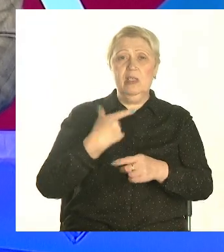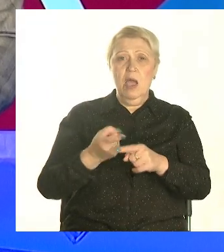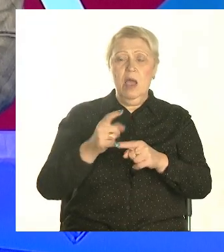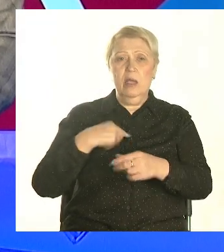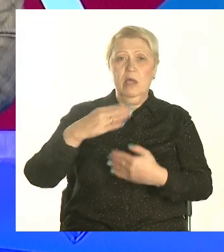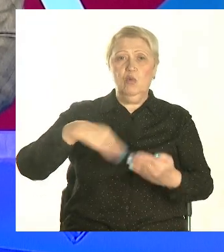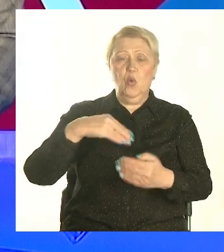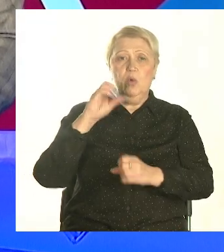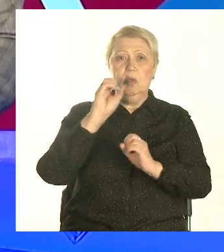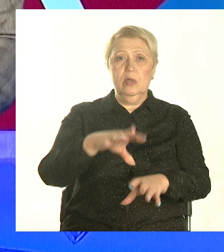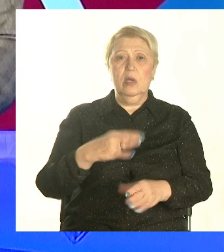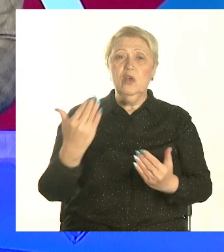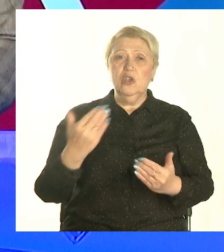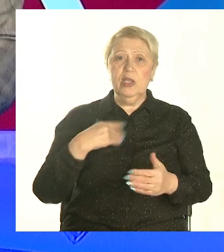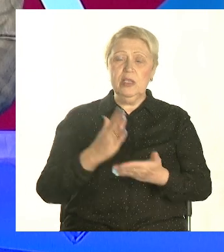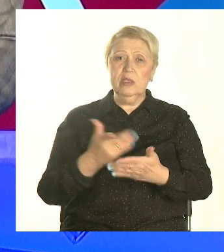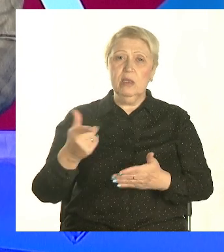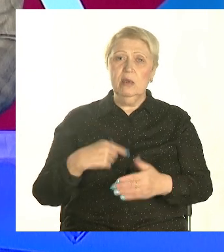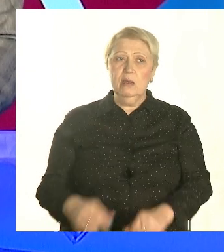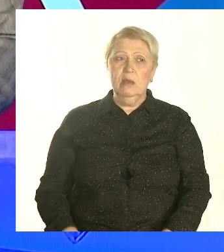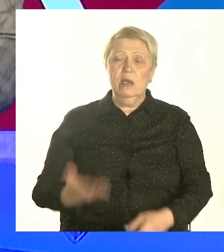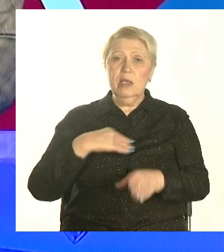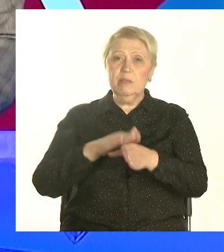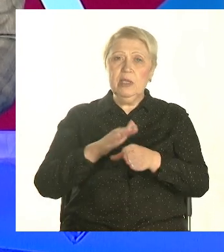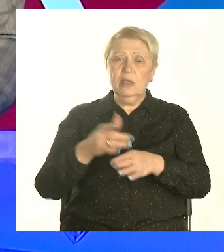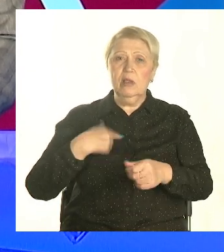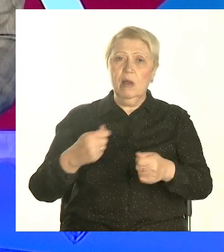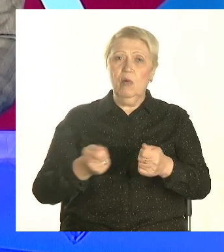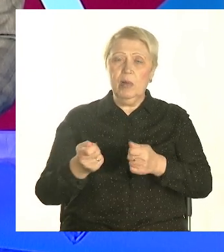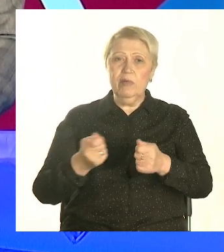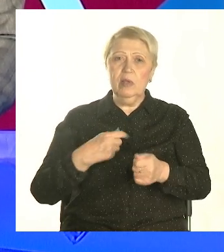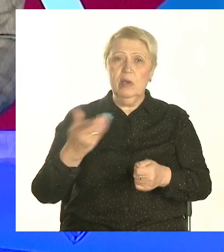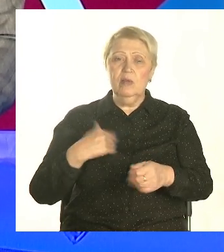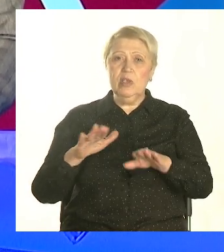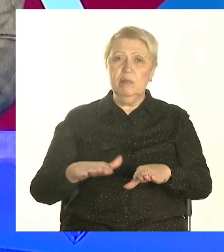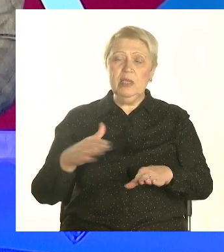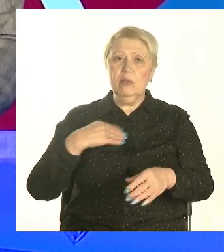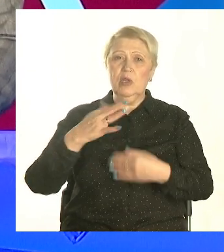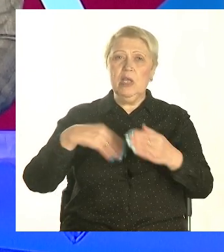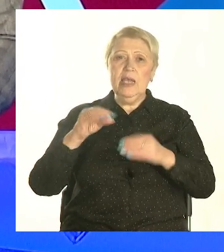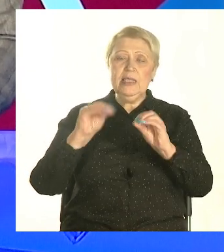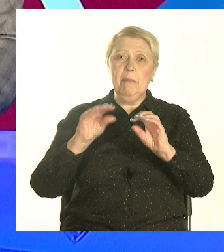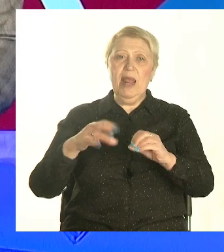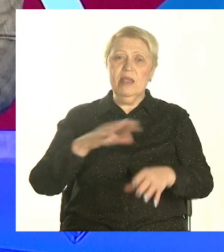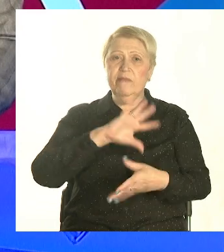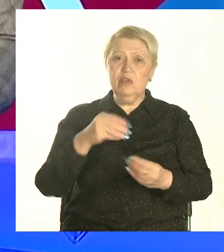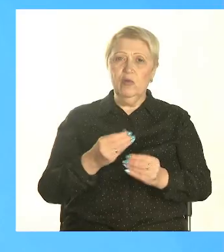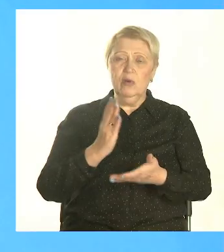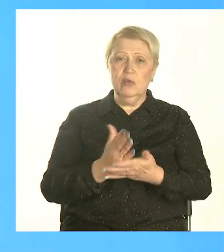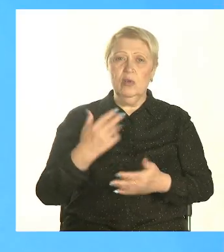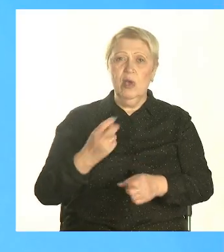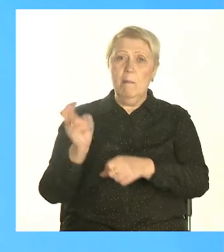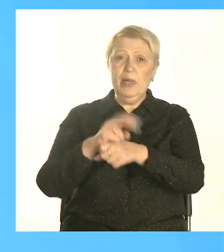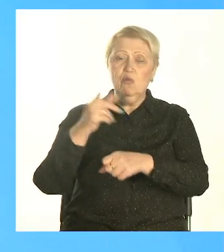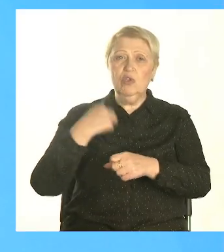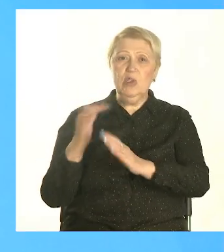и органов исполнительной власти Хабаровского края контролировать, чтобы отходы, которые с места накопления, с контейнерной площадки, приходили не в лес,